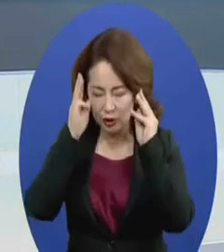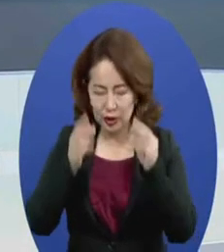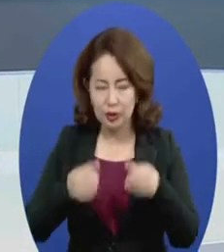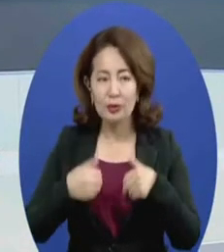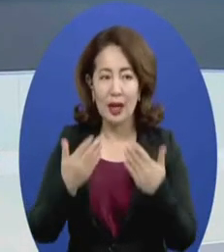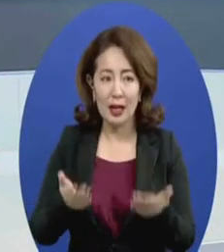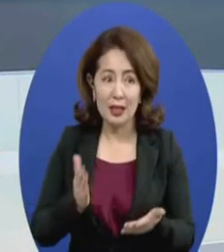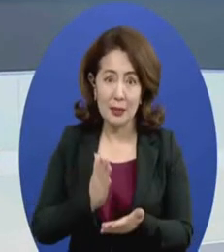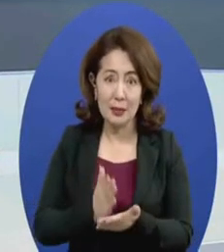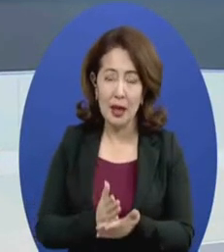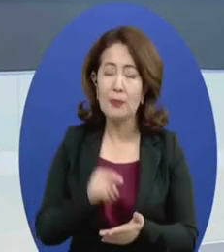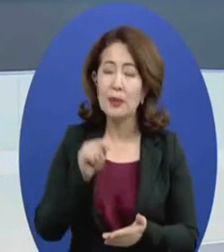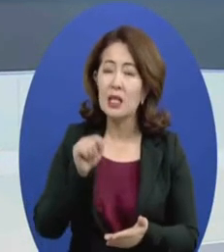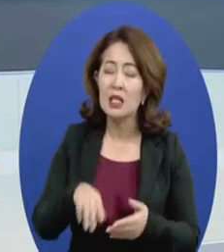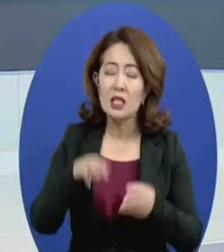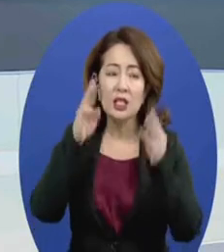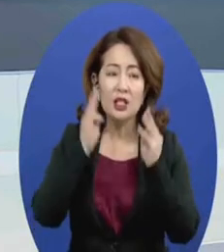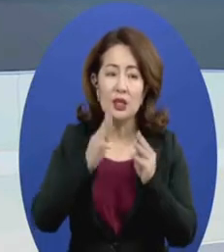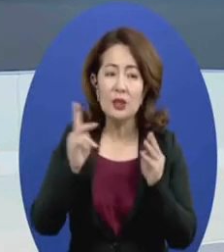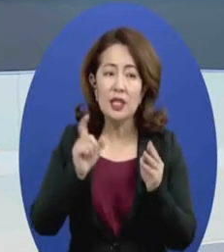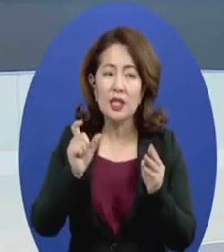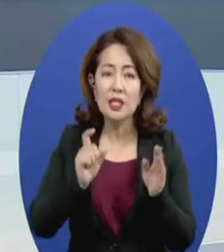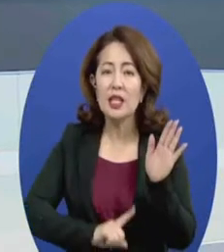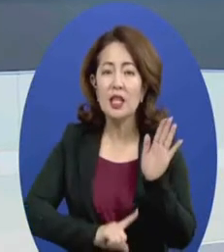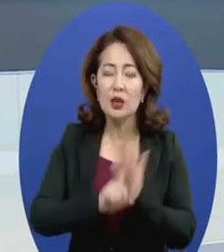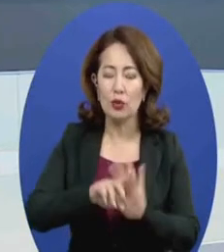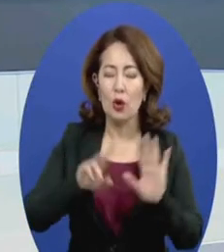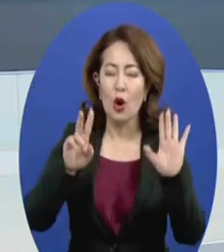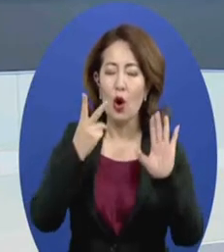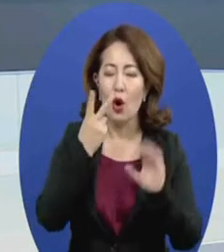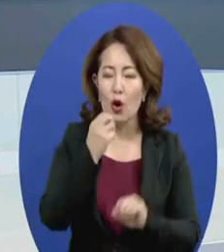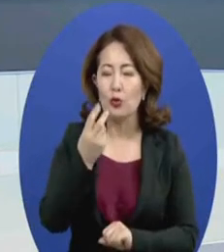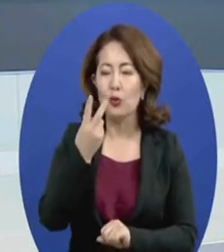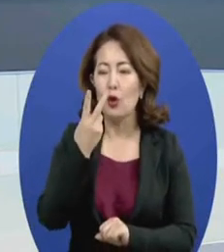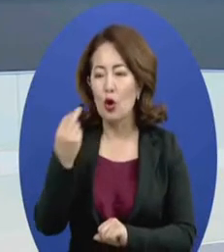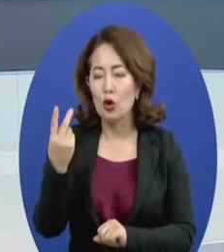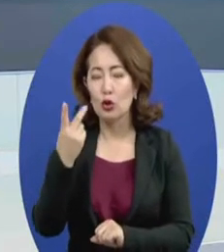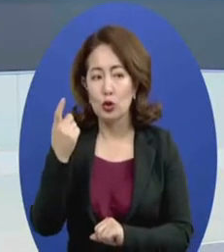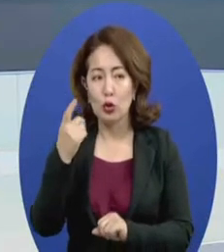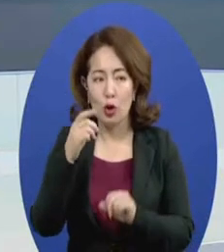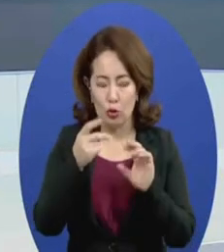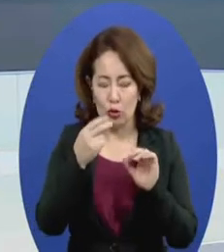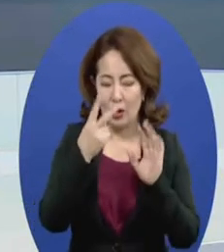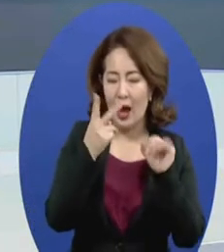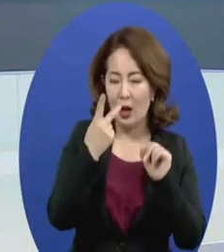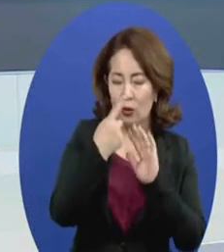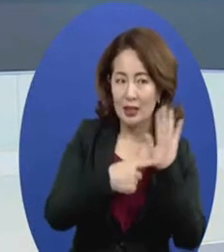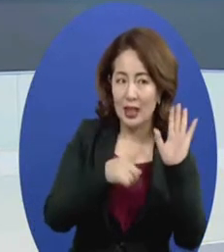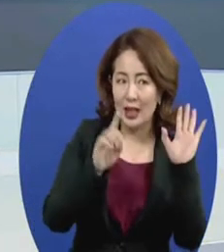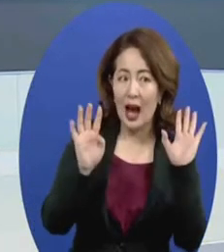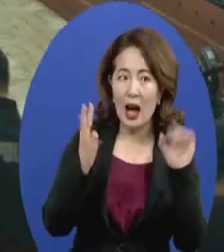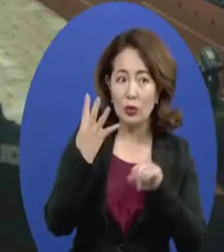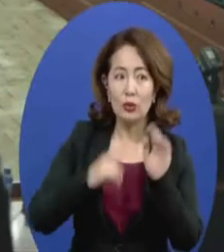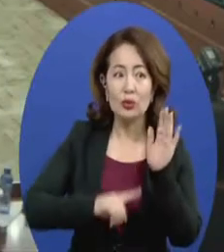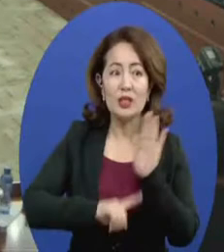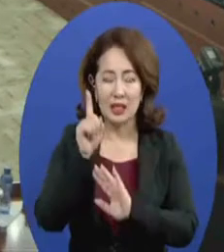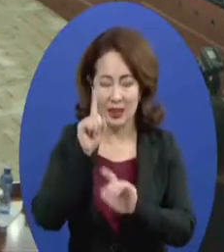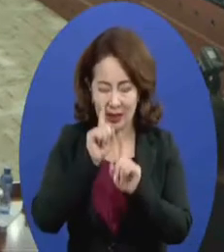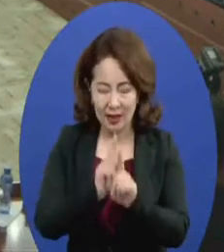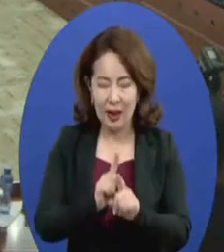гаргаад байна. Тухайн шийдвэрийг 2021 оны 12 дугаар сарын 14-ний өдрөөс эхлэн мөрдөх юм а.